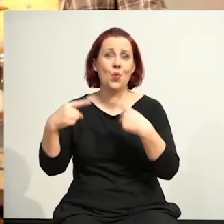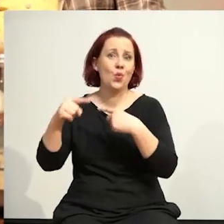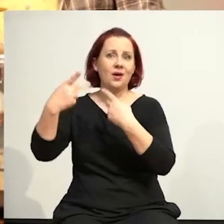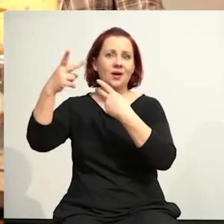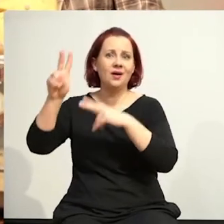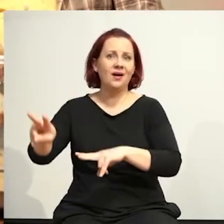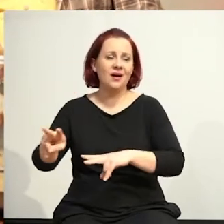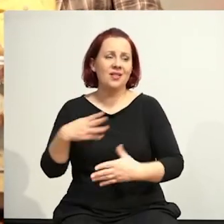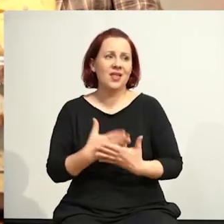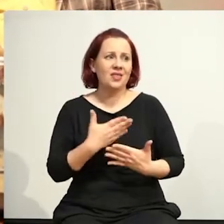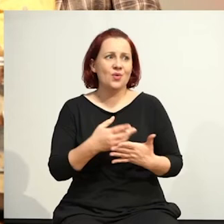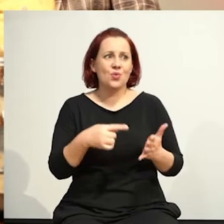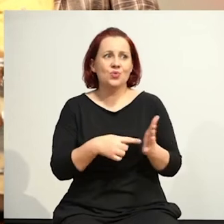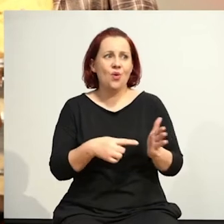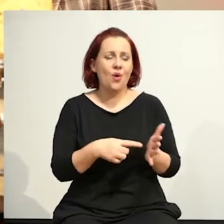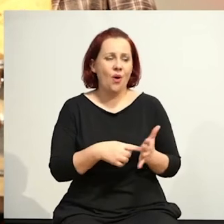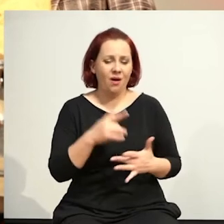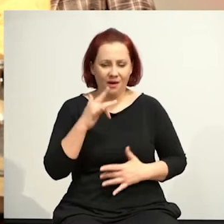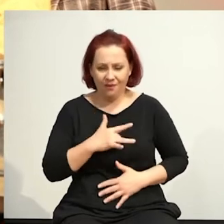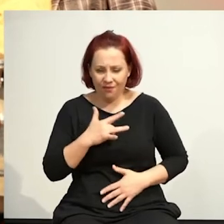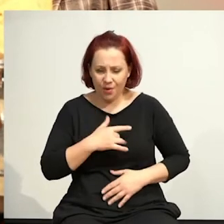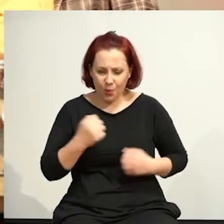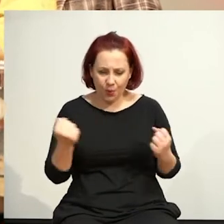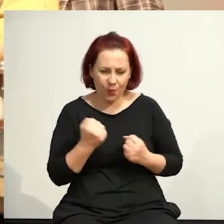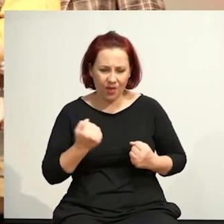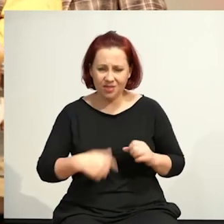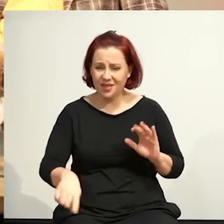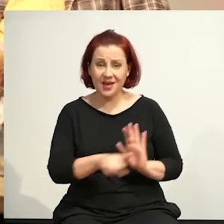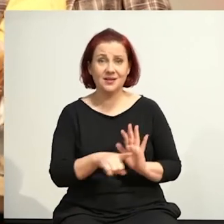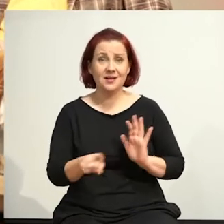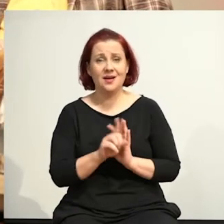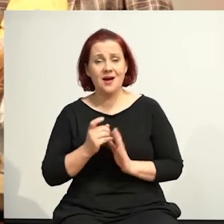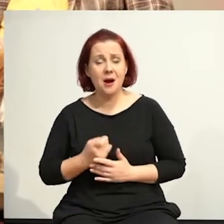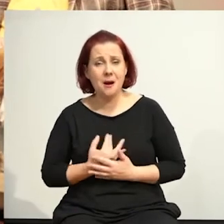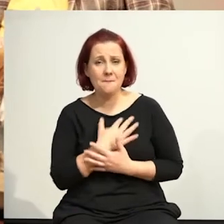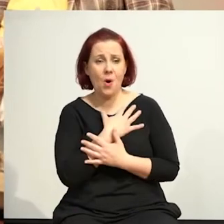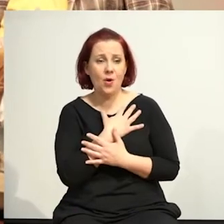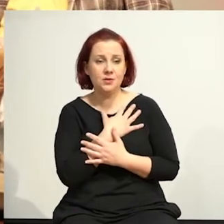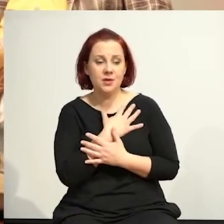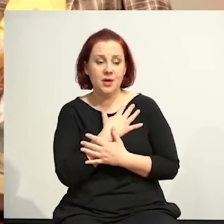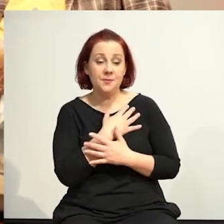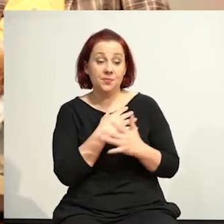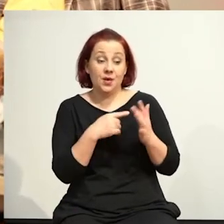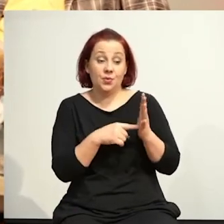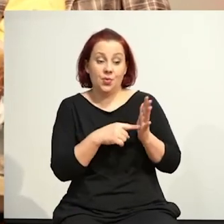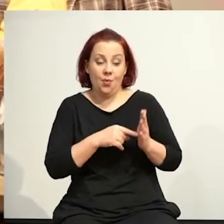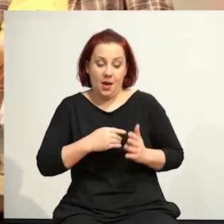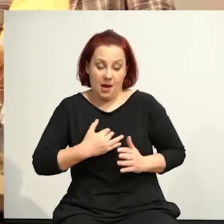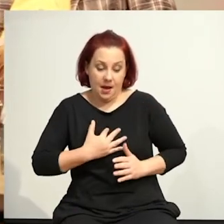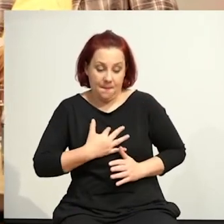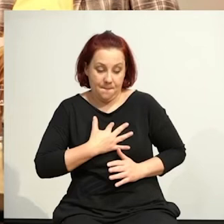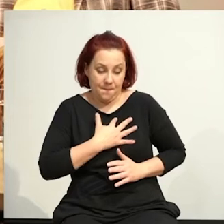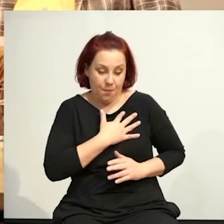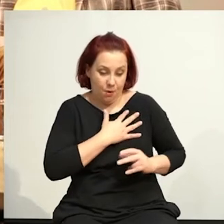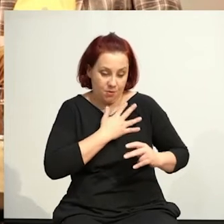rodzi oczywiście potężne, negatywne emocje i teraz przekuć te emocje